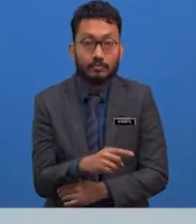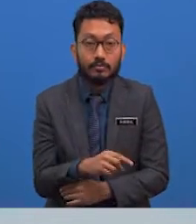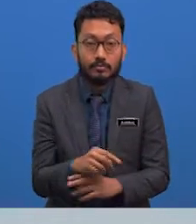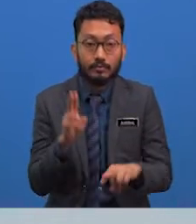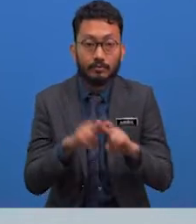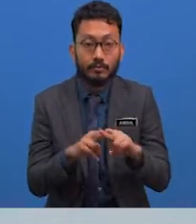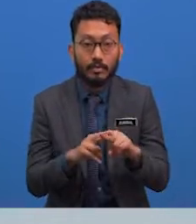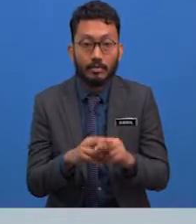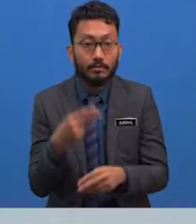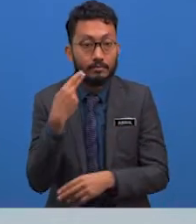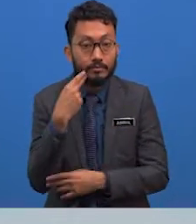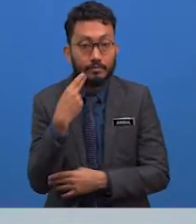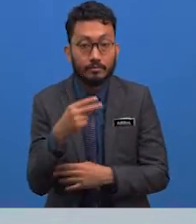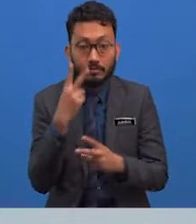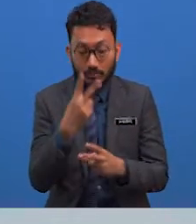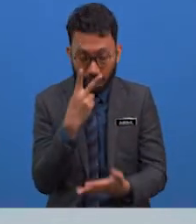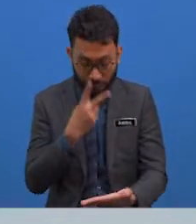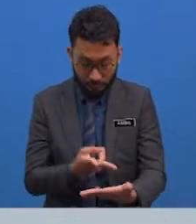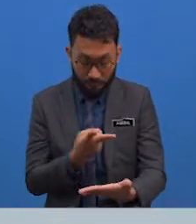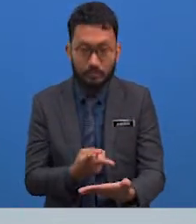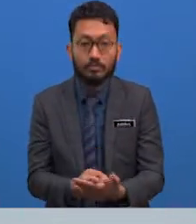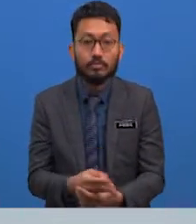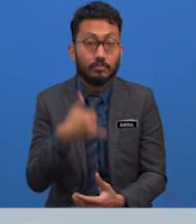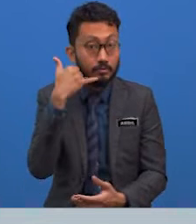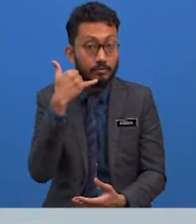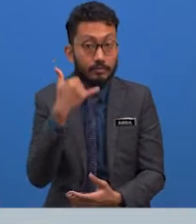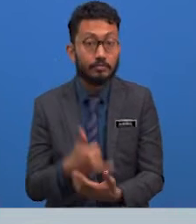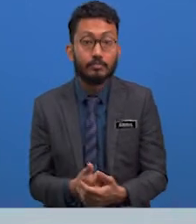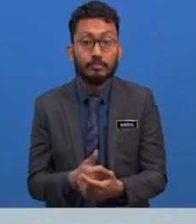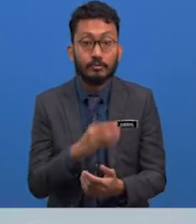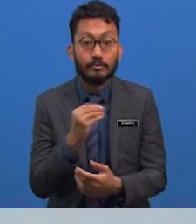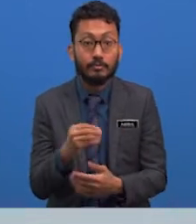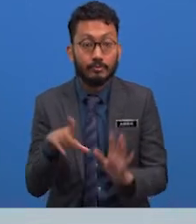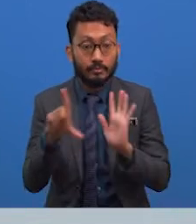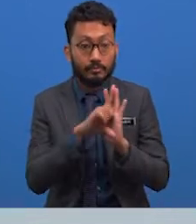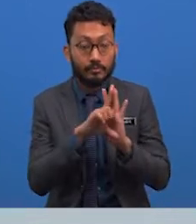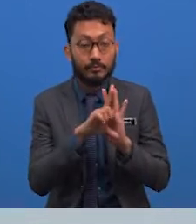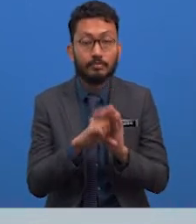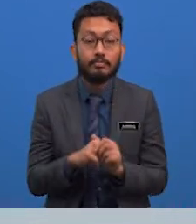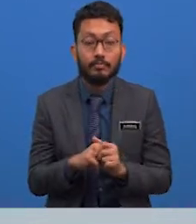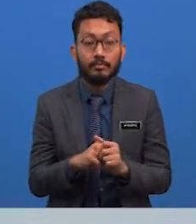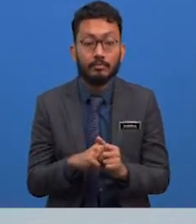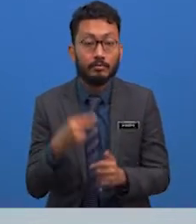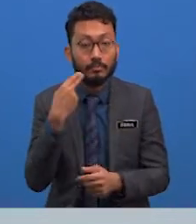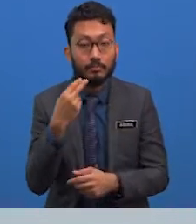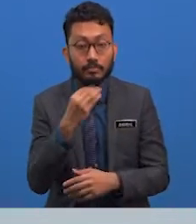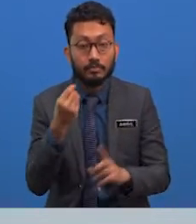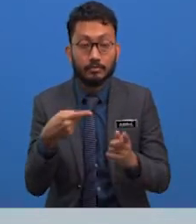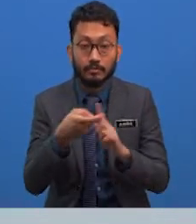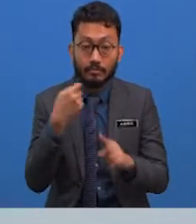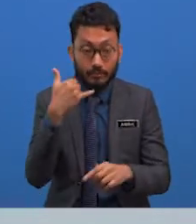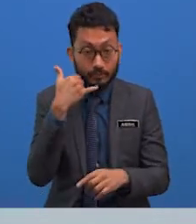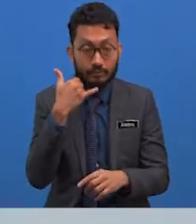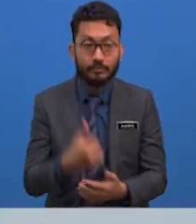melihat telefon bimbit. Lukis dan labelkan sudut dongak Hana dari telefon